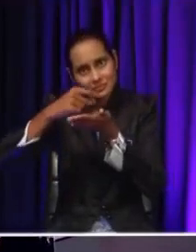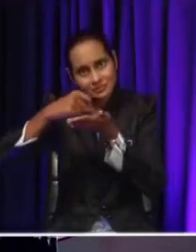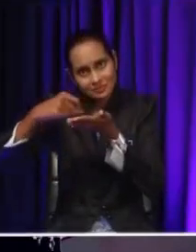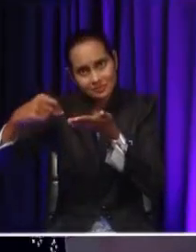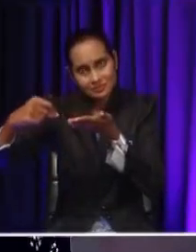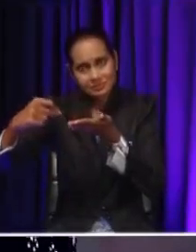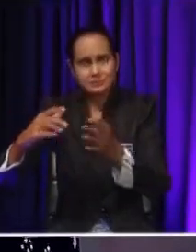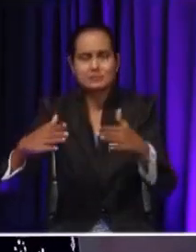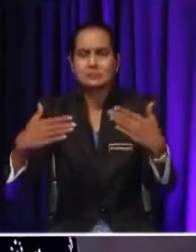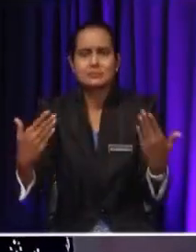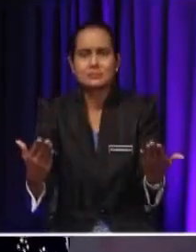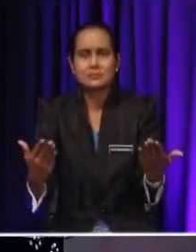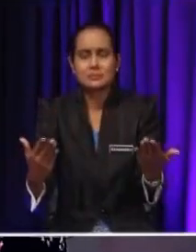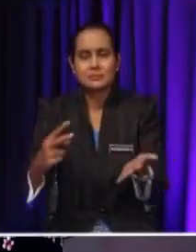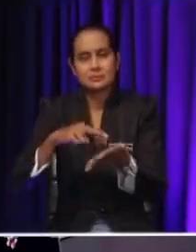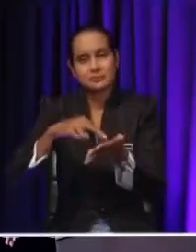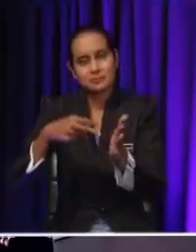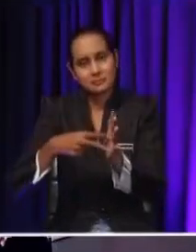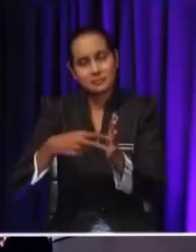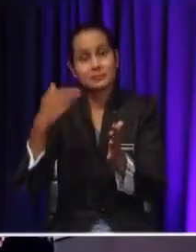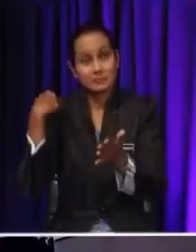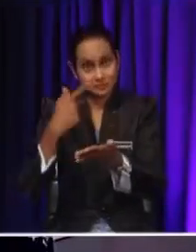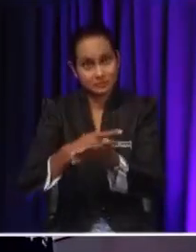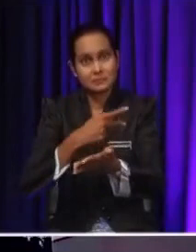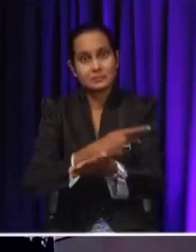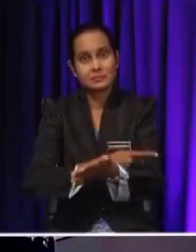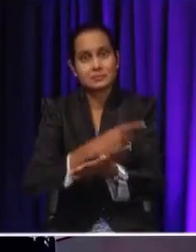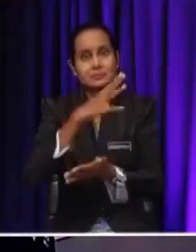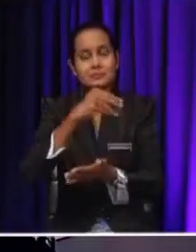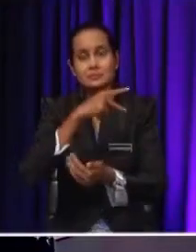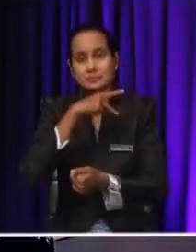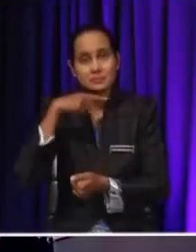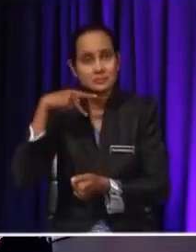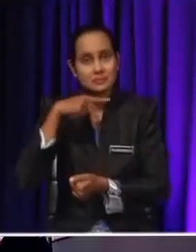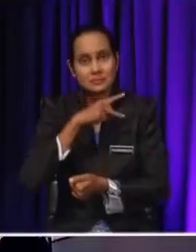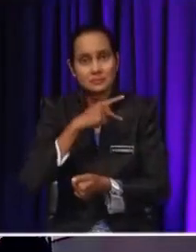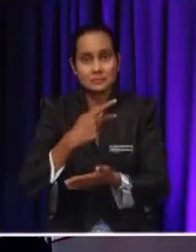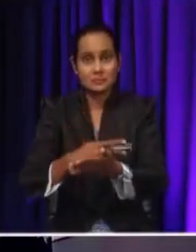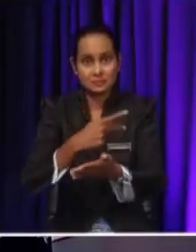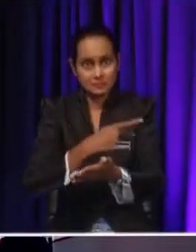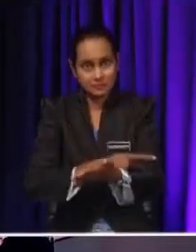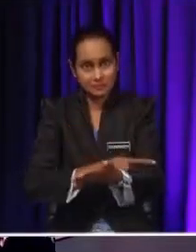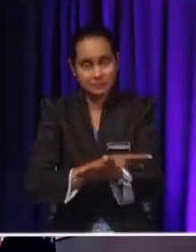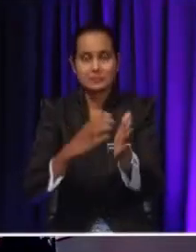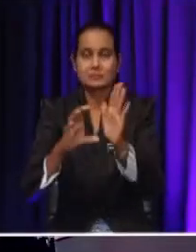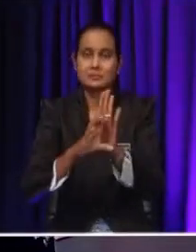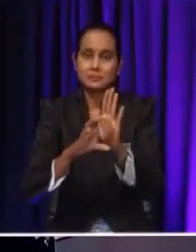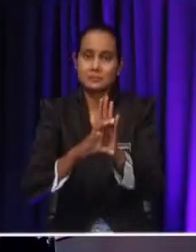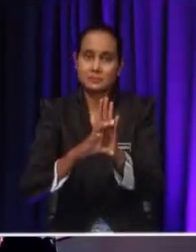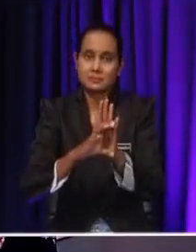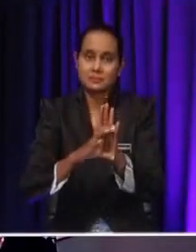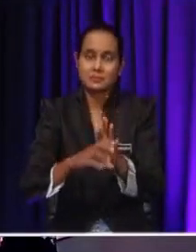macam mana karya ini bermaksud apa ada prosa dan juga puisi oke prosa ini seperti cerpen